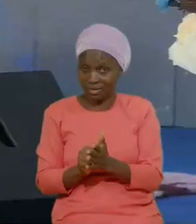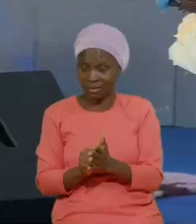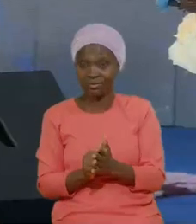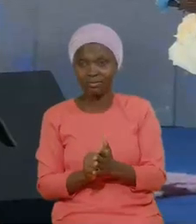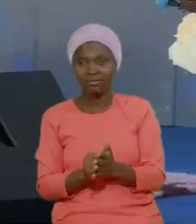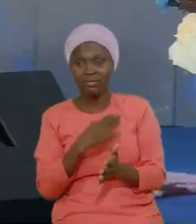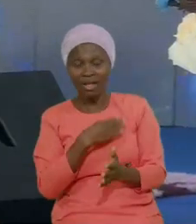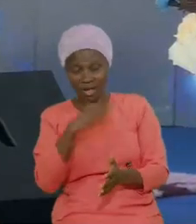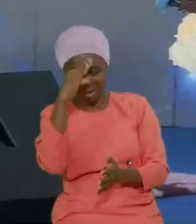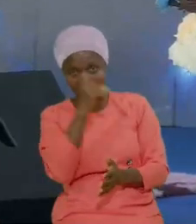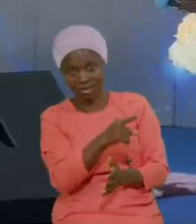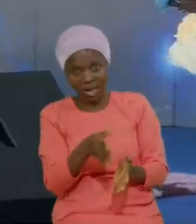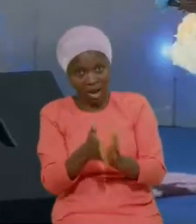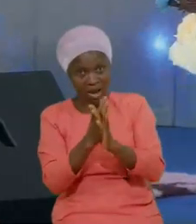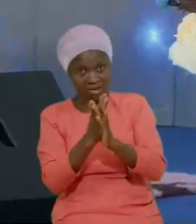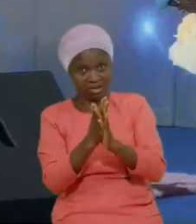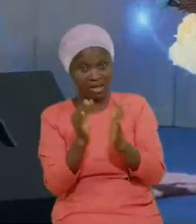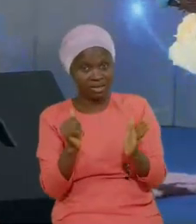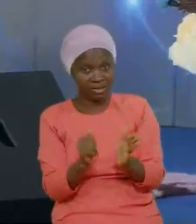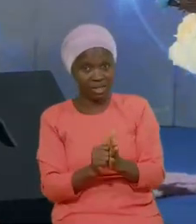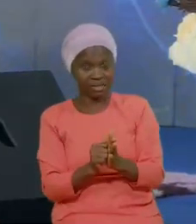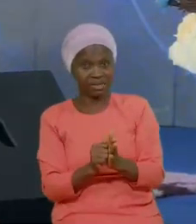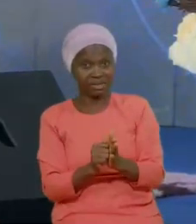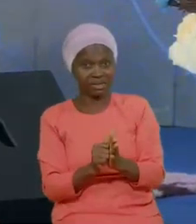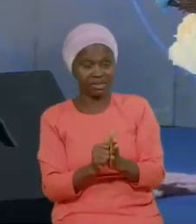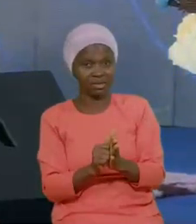Si quelqu'un vient comme ça dans ta vie,